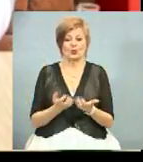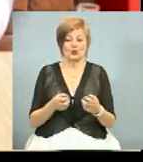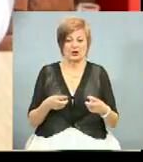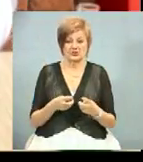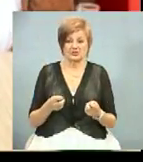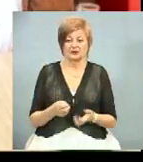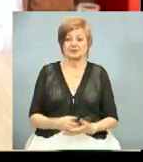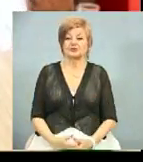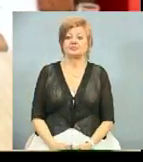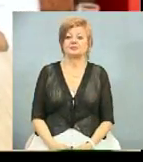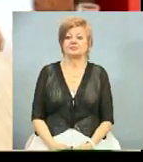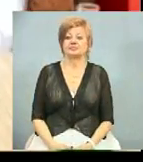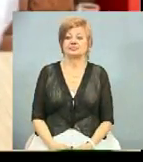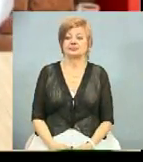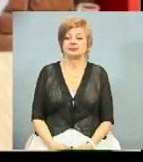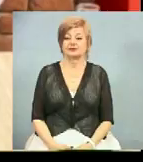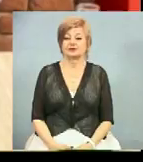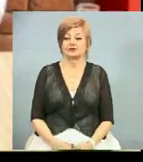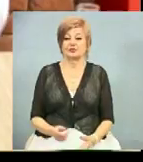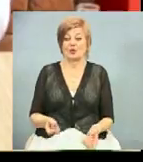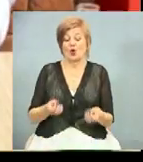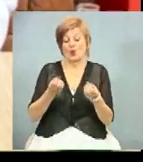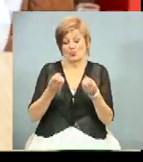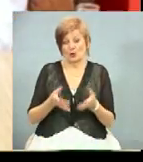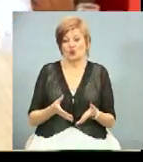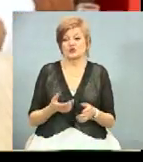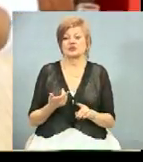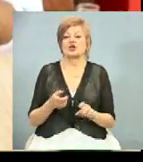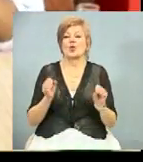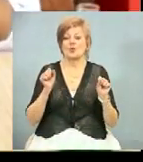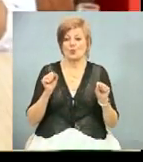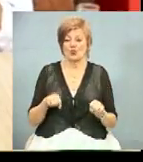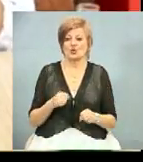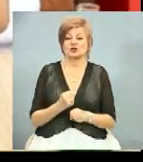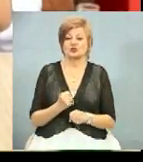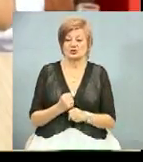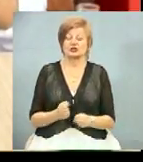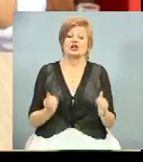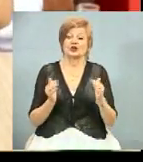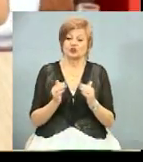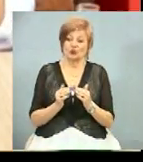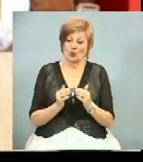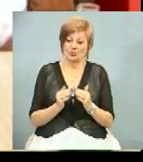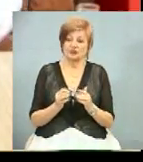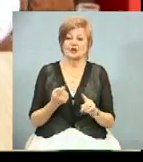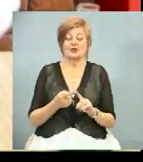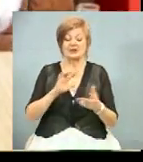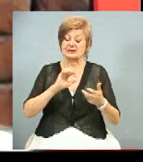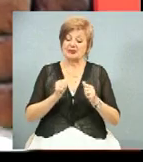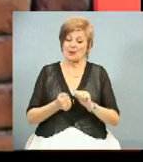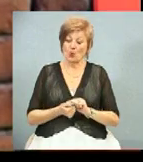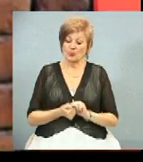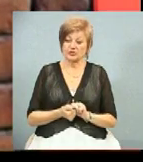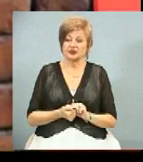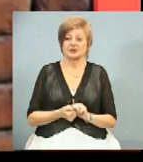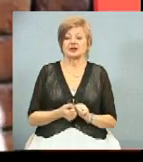ми її надмухаємо. Це дуже простий експеримент, який можна зробити і вдома, тож запам'ятовуйте.